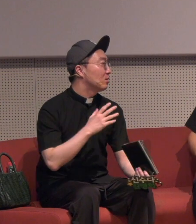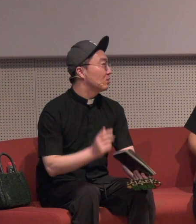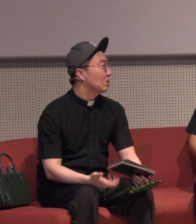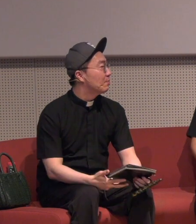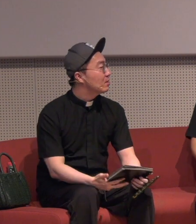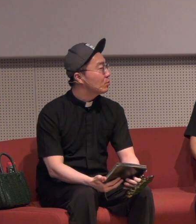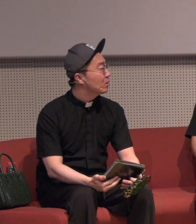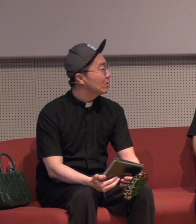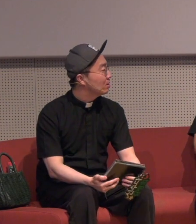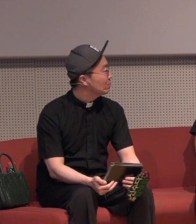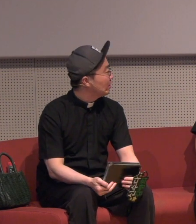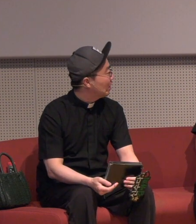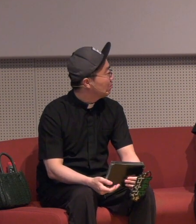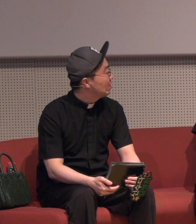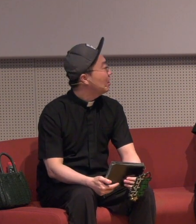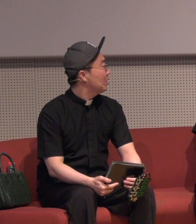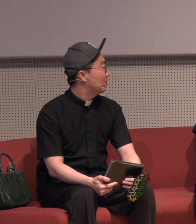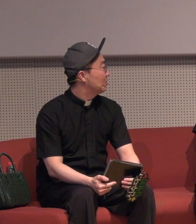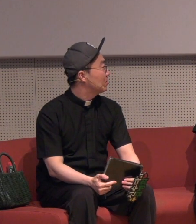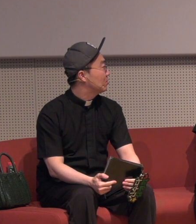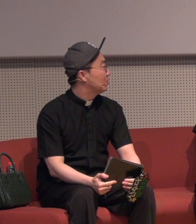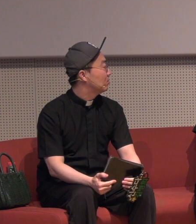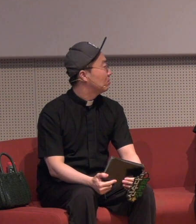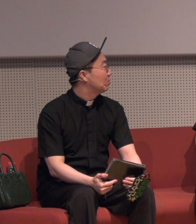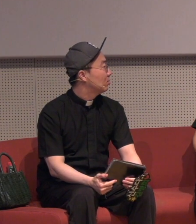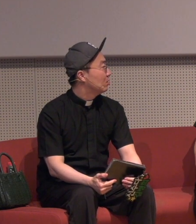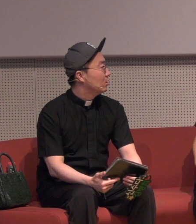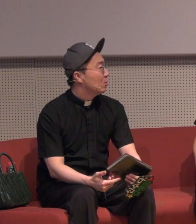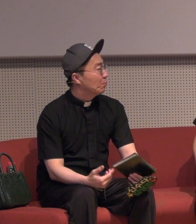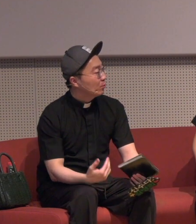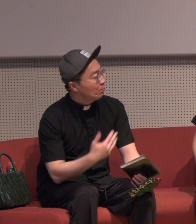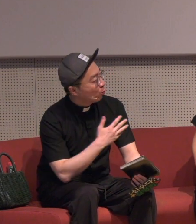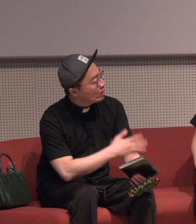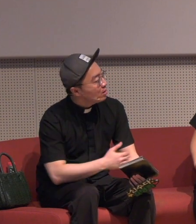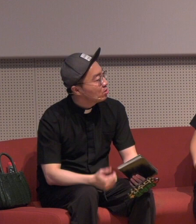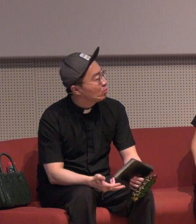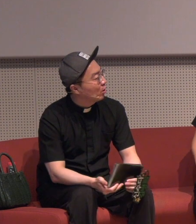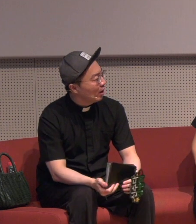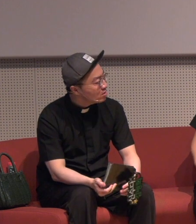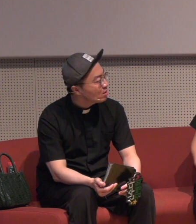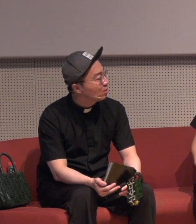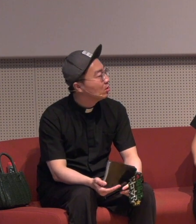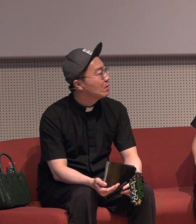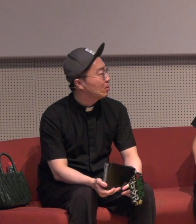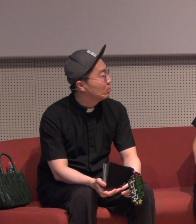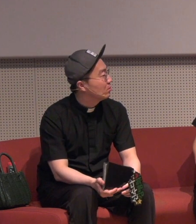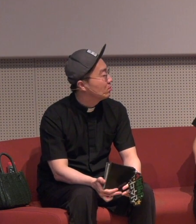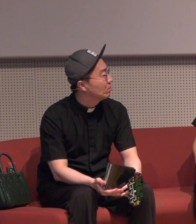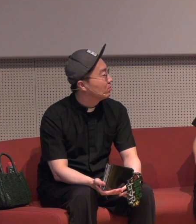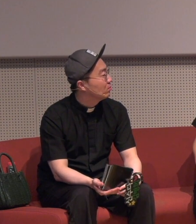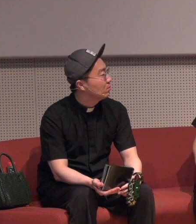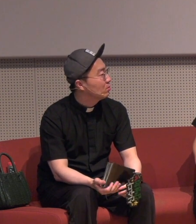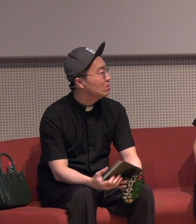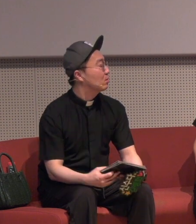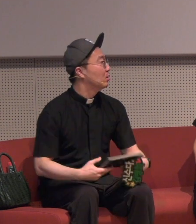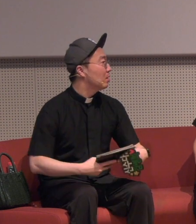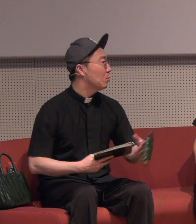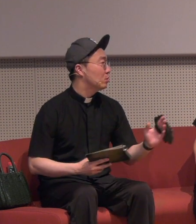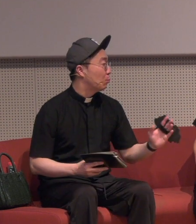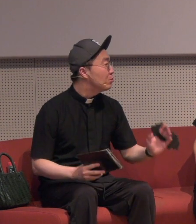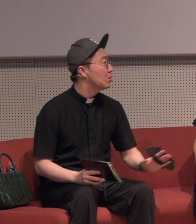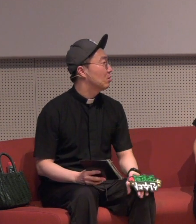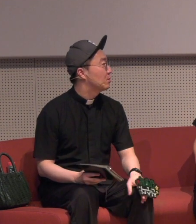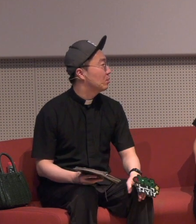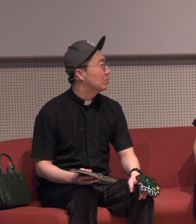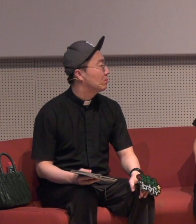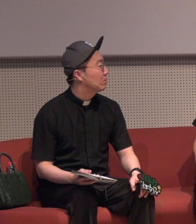그러니까 저희 방송에 이게 약간 미스터리 같은 게 있어요. 그쵸? 뭔가요? 그 본당에서는 굉장히 근엄하다고 들었어요. 저는 근엄한